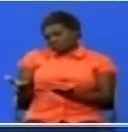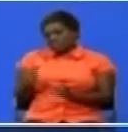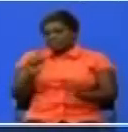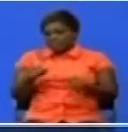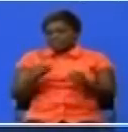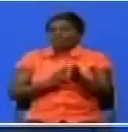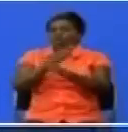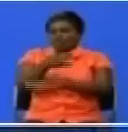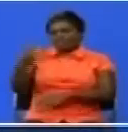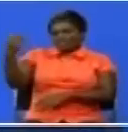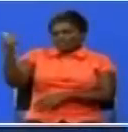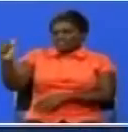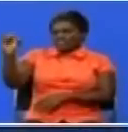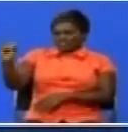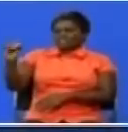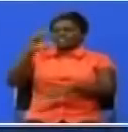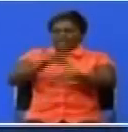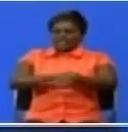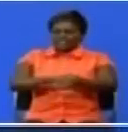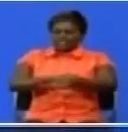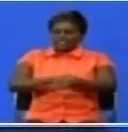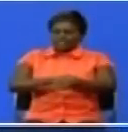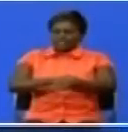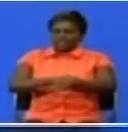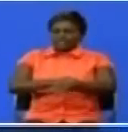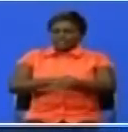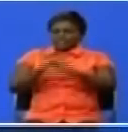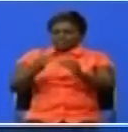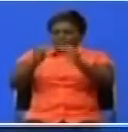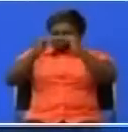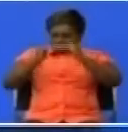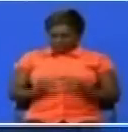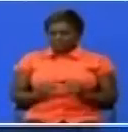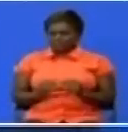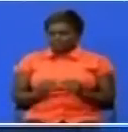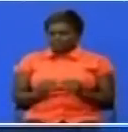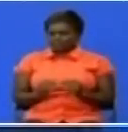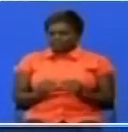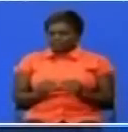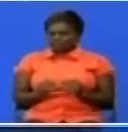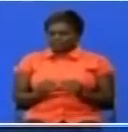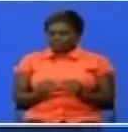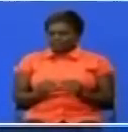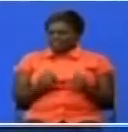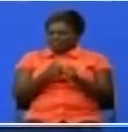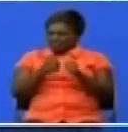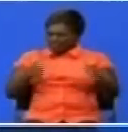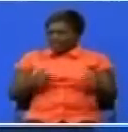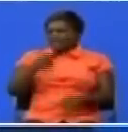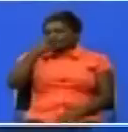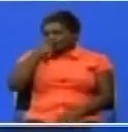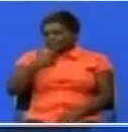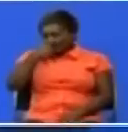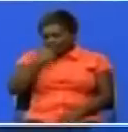the 50 score mark. Then it is followed at a far distance by